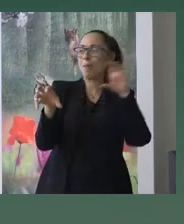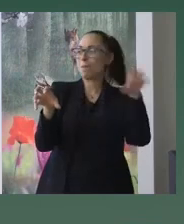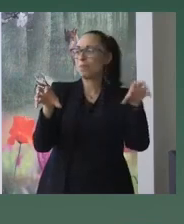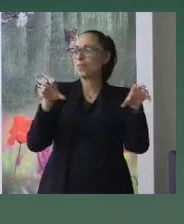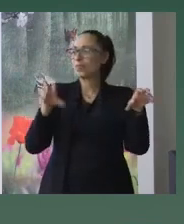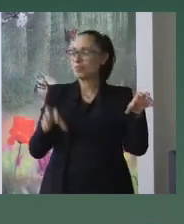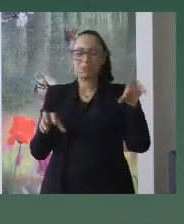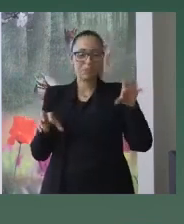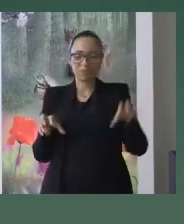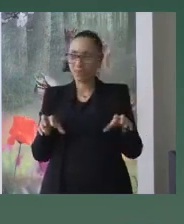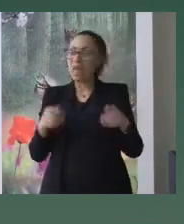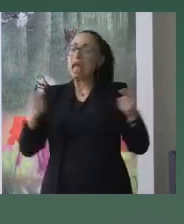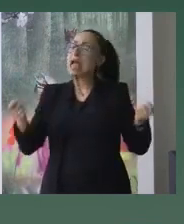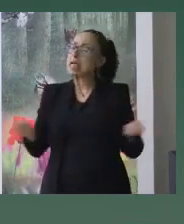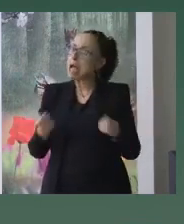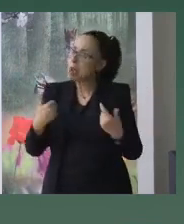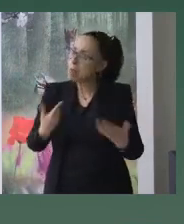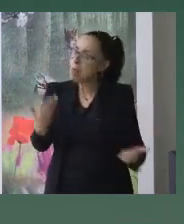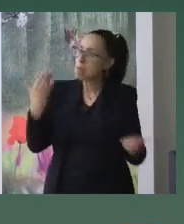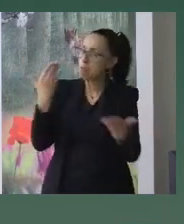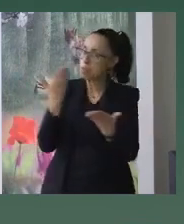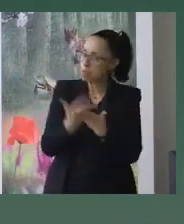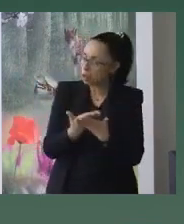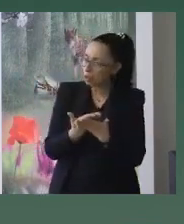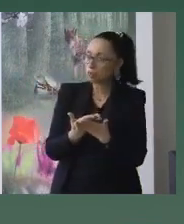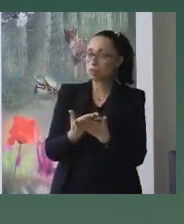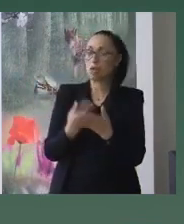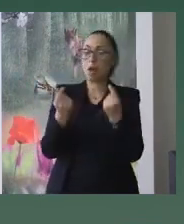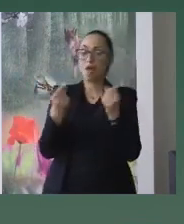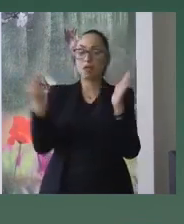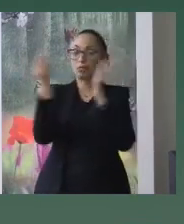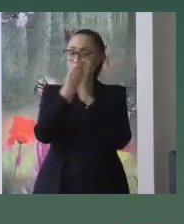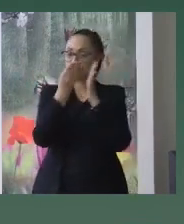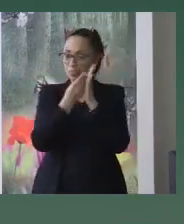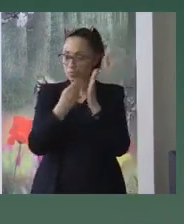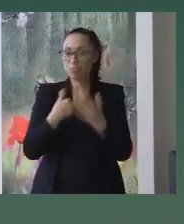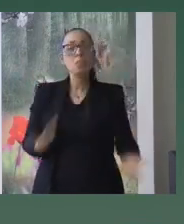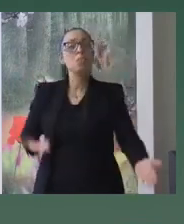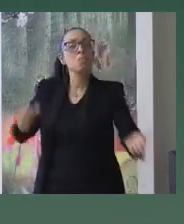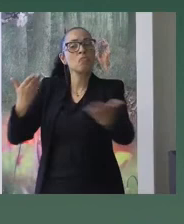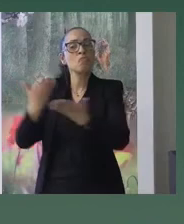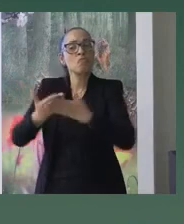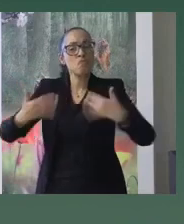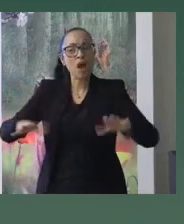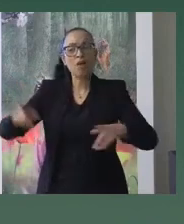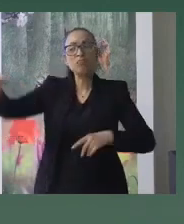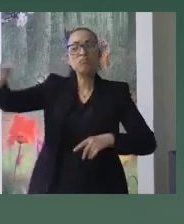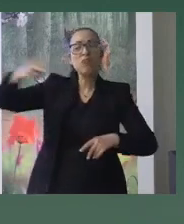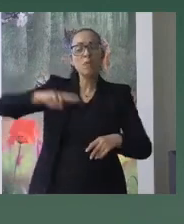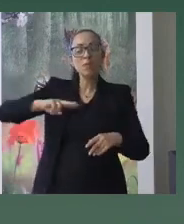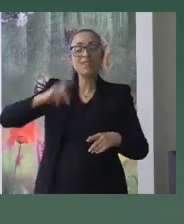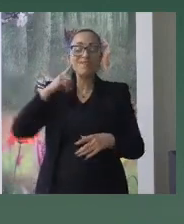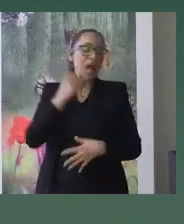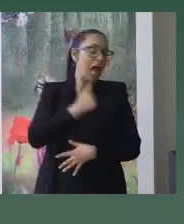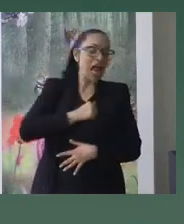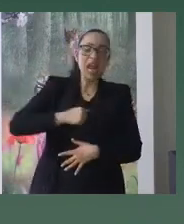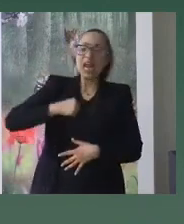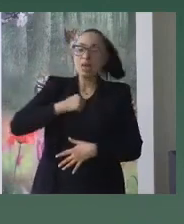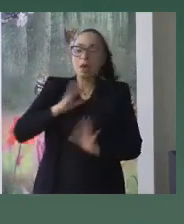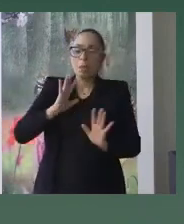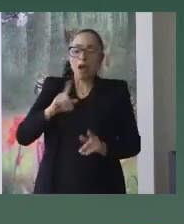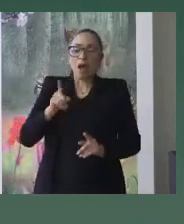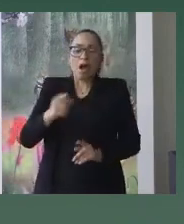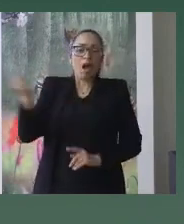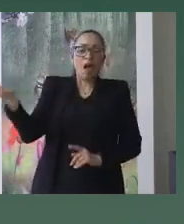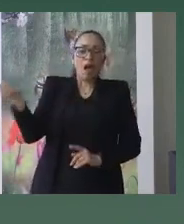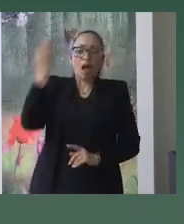θυμάμαι. Κάναμε την πρόταση, την κοστολογήσαμε, την υποβάλαμε και μας είπανε λυπούμαστε, αλλά είναι πολύ